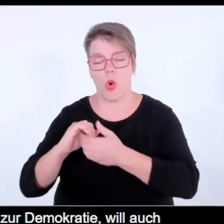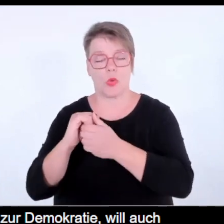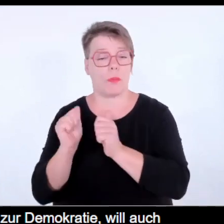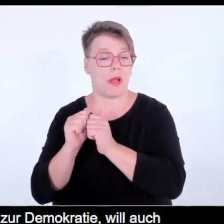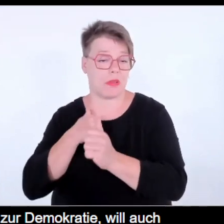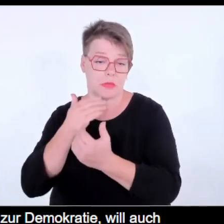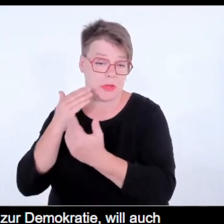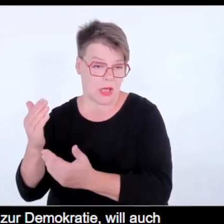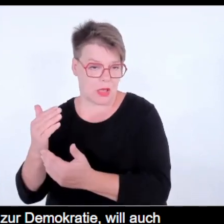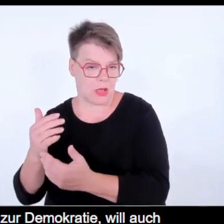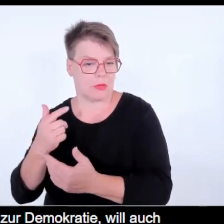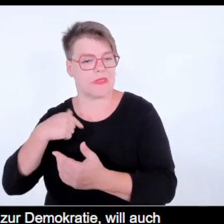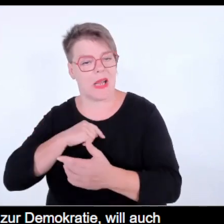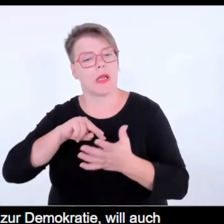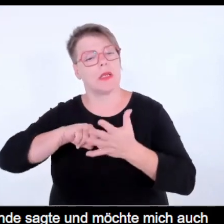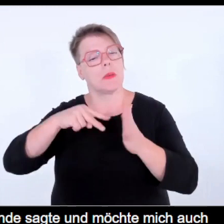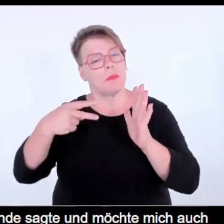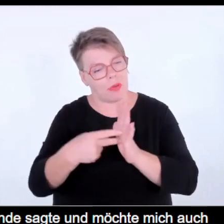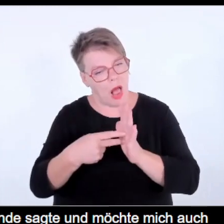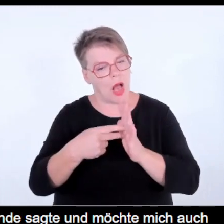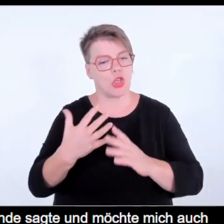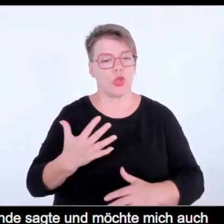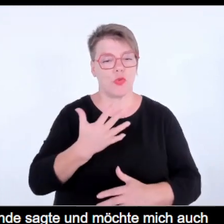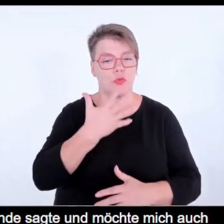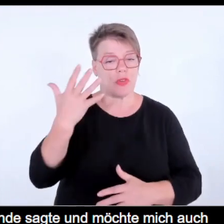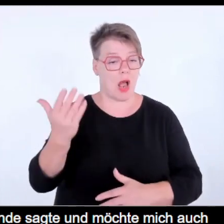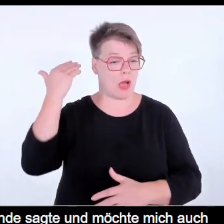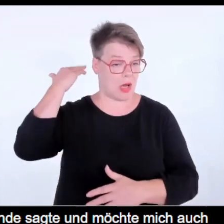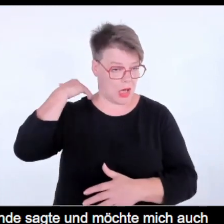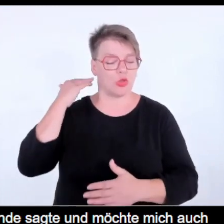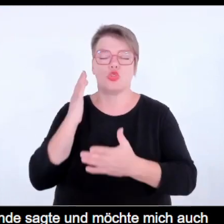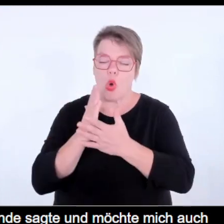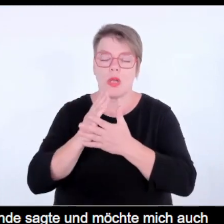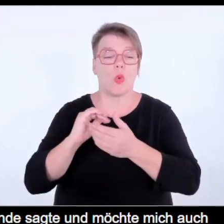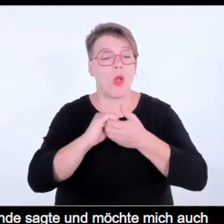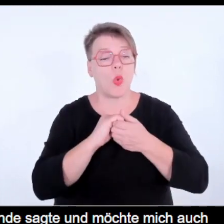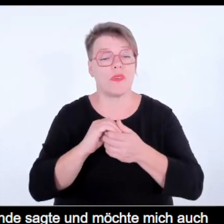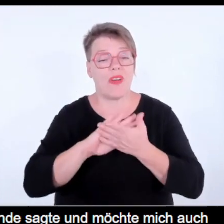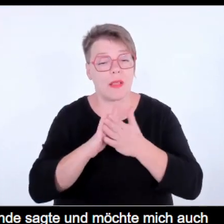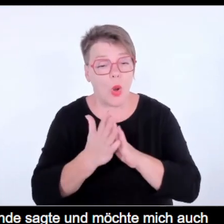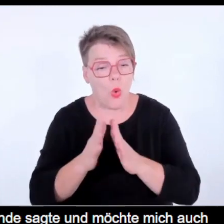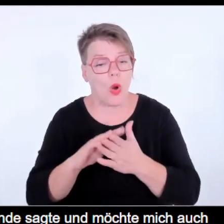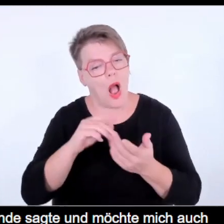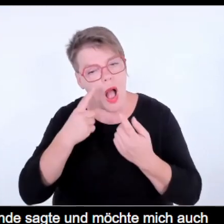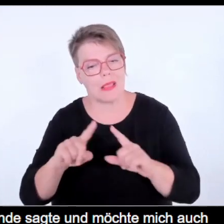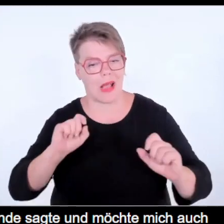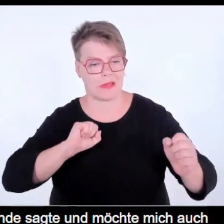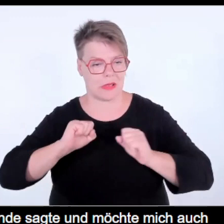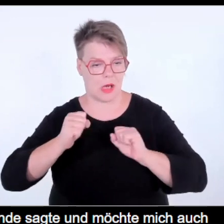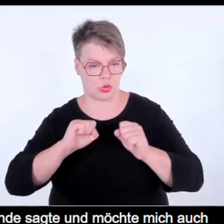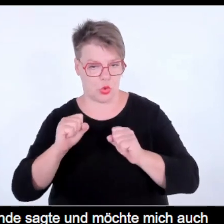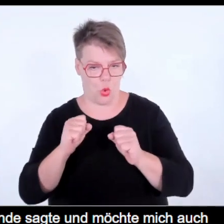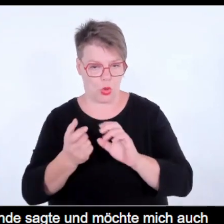die ihresgleichen suchen, eine außergewöhnliche Legislatur. Und natürlich, da brauchen wir nicht vorbeireden,